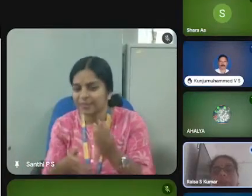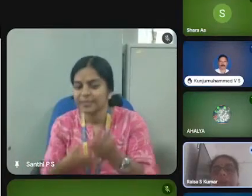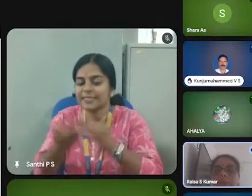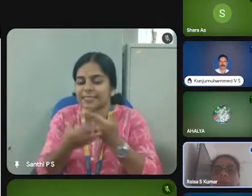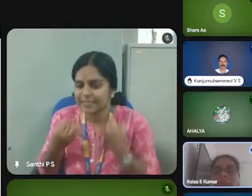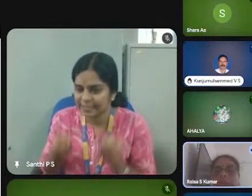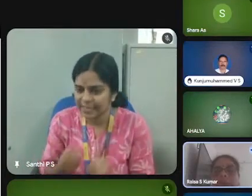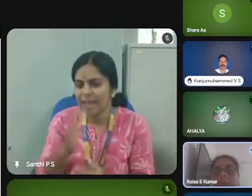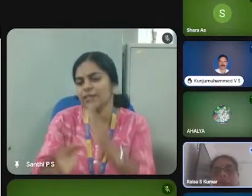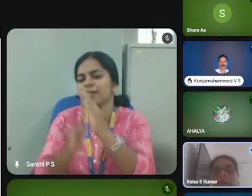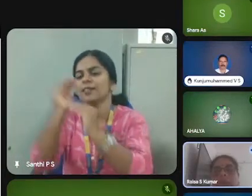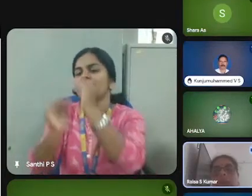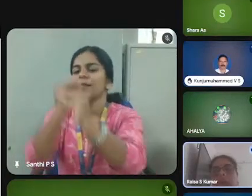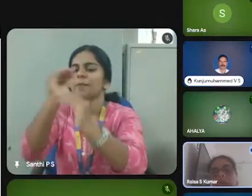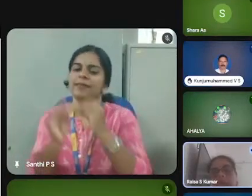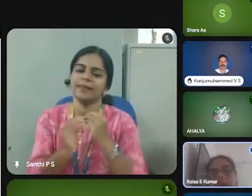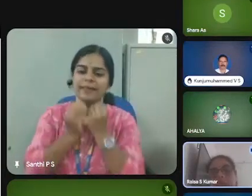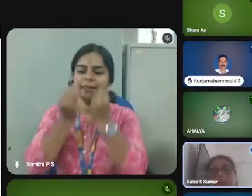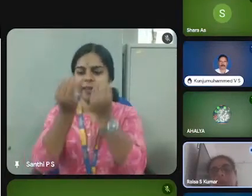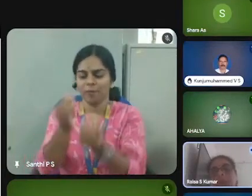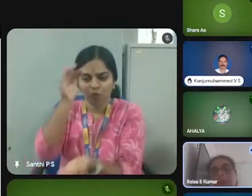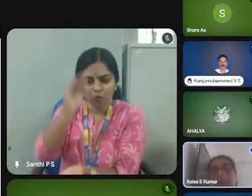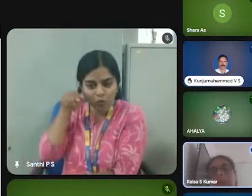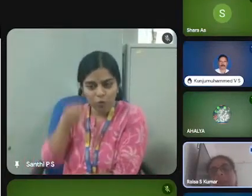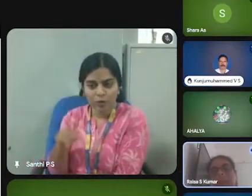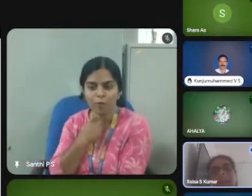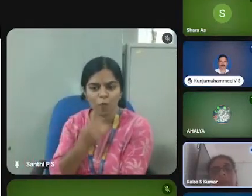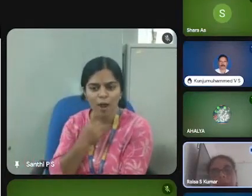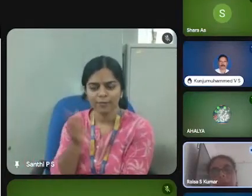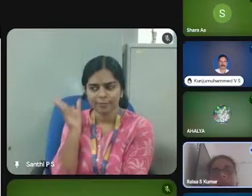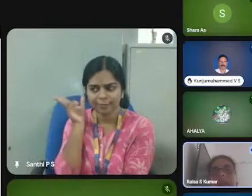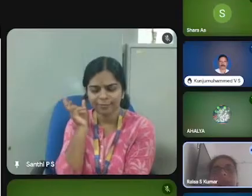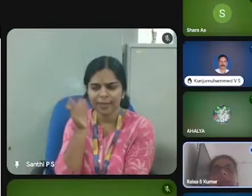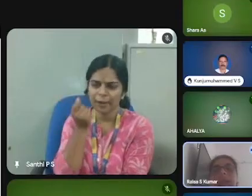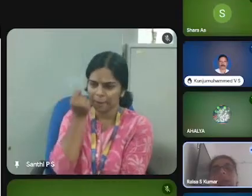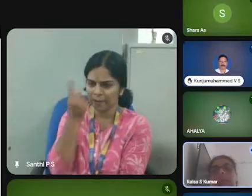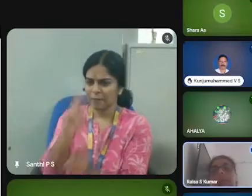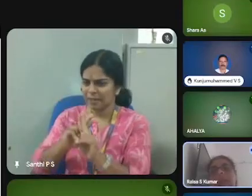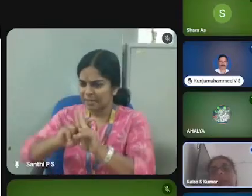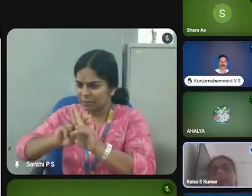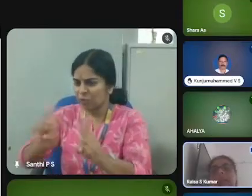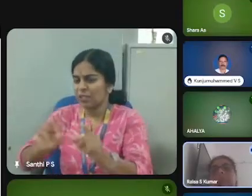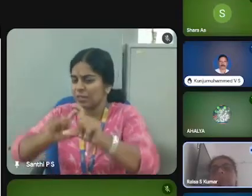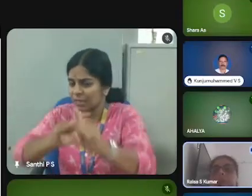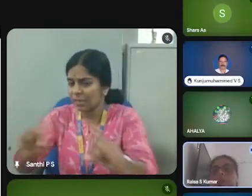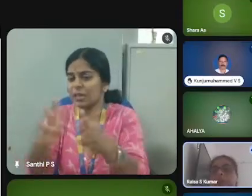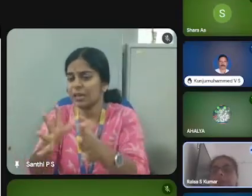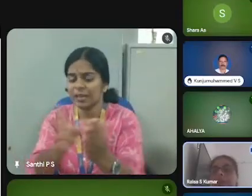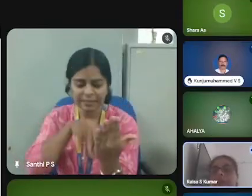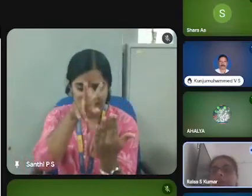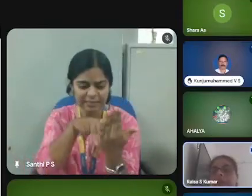കുറച്ചായിട്ട് നമ്മൾ ഇംപ്രൂവ് ചെയ്യണം. ബിക്കോസ് കുട്ടിക്ക് സൗണ്ട്സ്, ഫോണിക്സ് ശരിക്ക് ഇല്ലെങ്കിൽ പിന്നെ റീഡിങ് നമ്മൾ